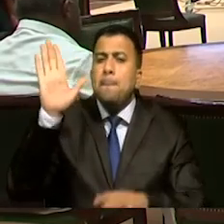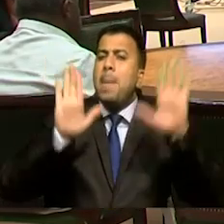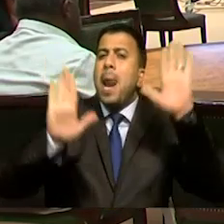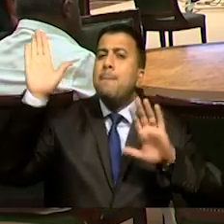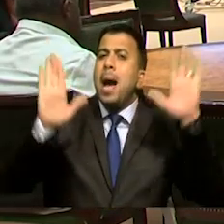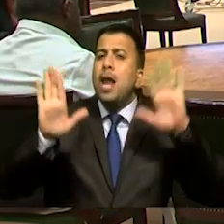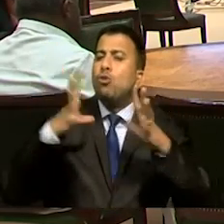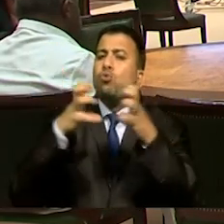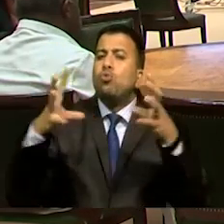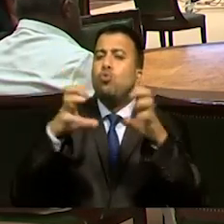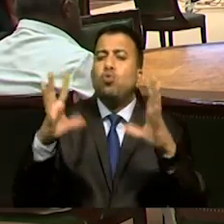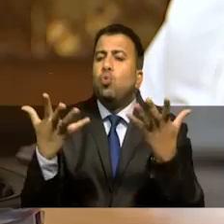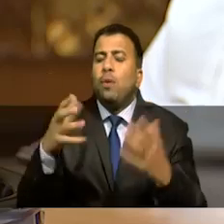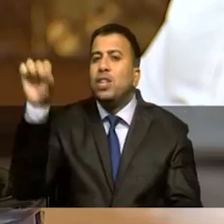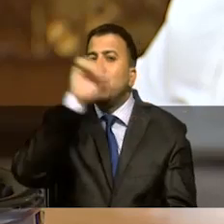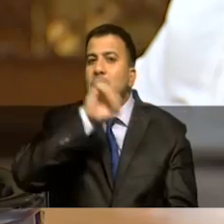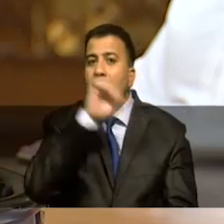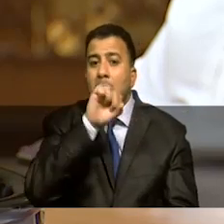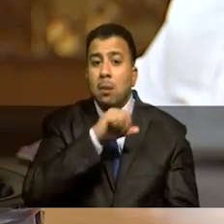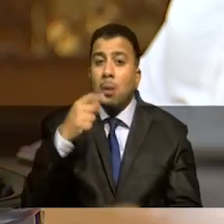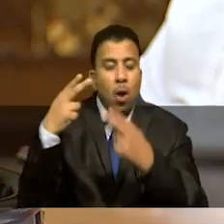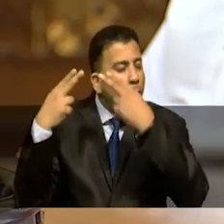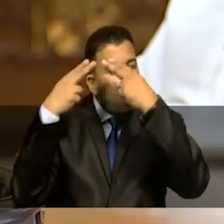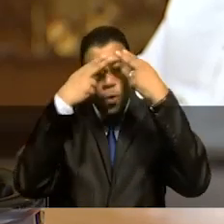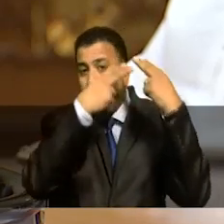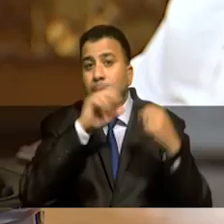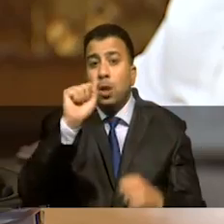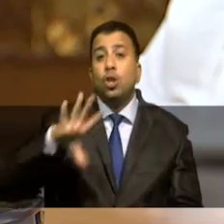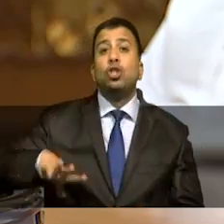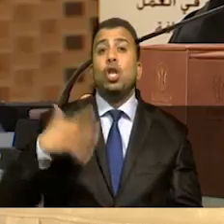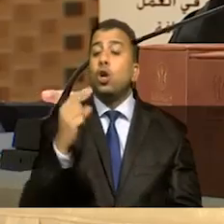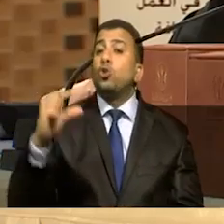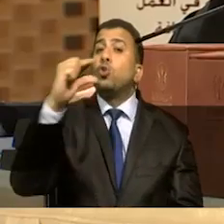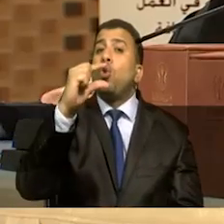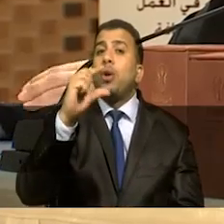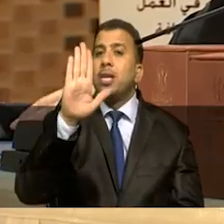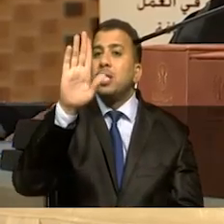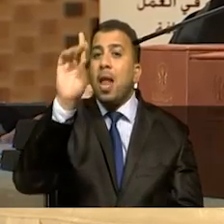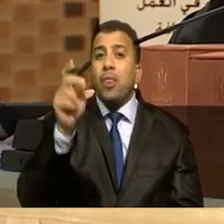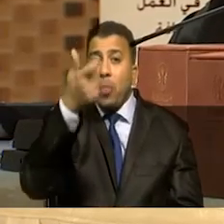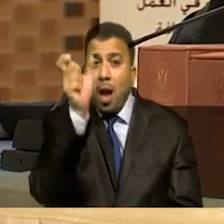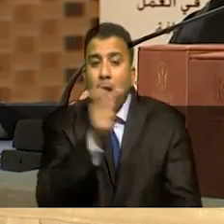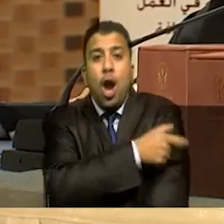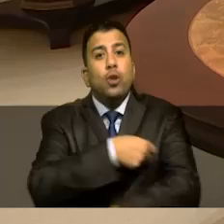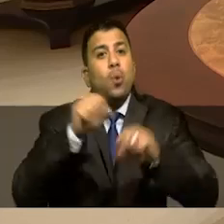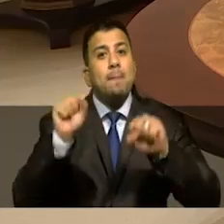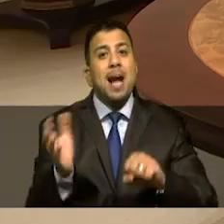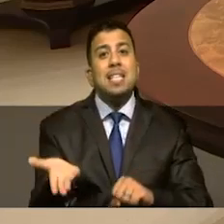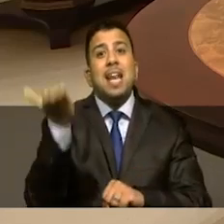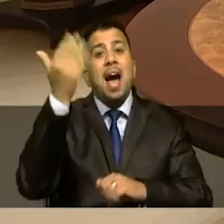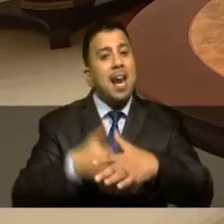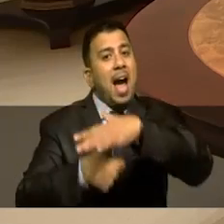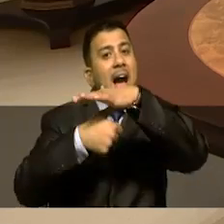برلمانية في إمارة الشارقة، ويبرز رؤية صاحب السمو الشيخ الدكتور سلطان بن محمد القاسمي عضو المجلس